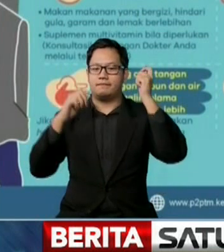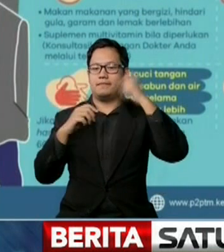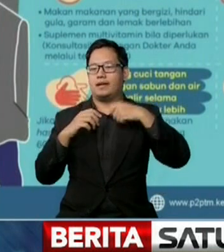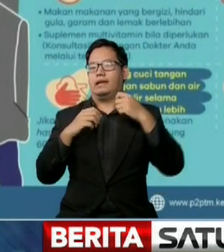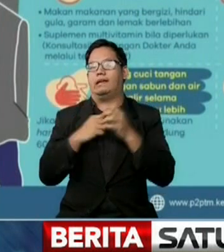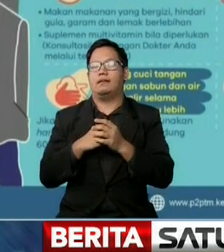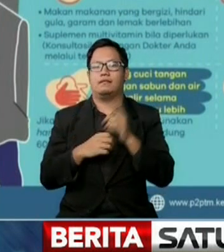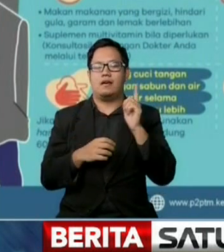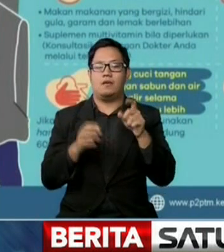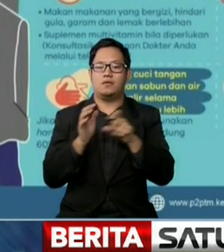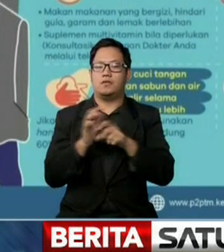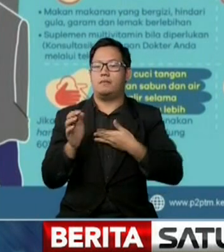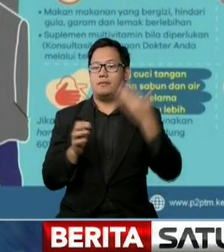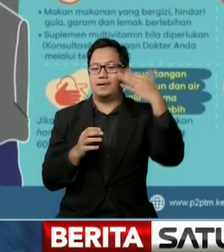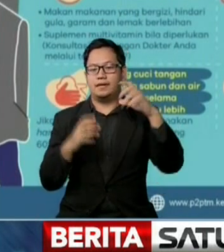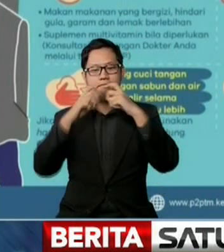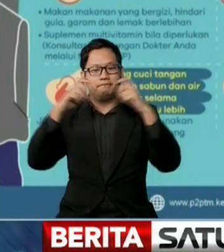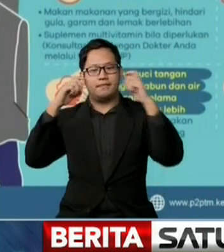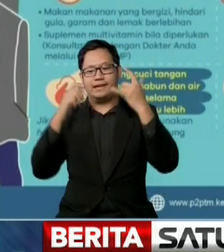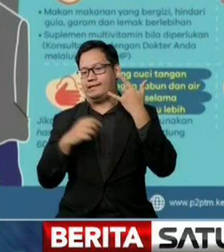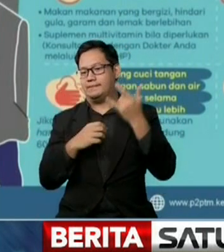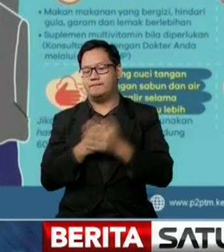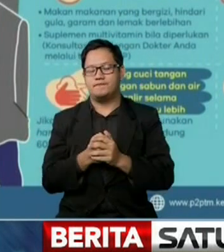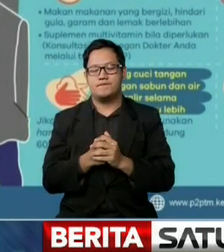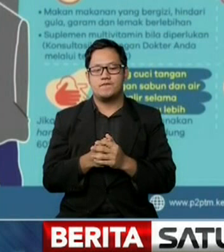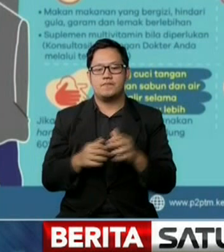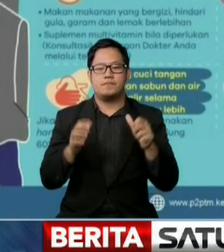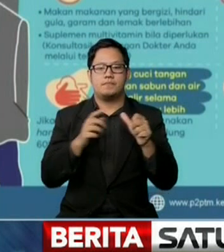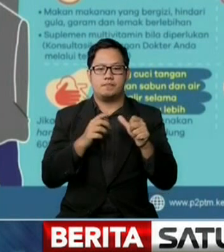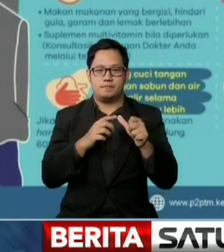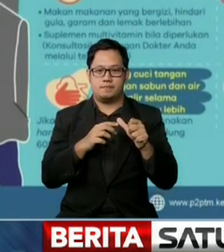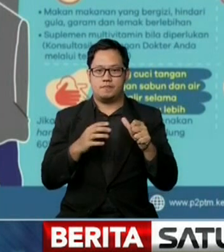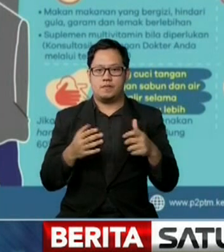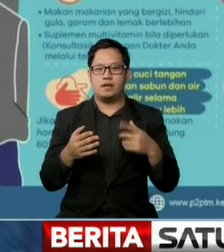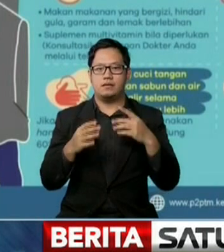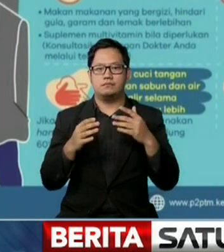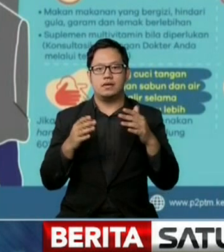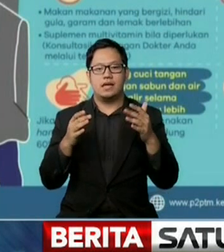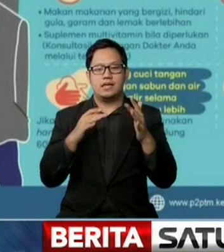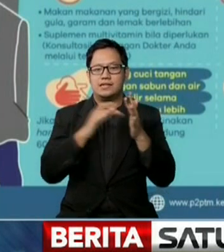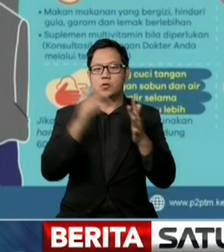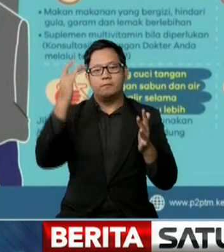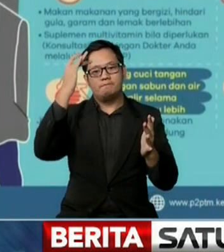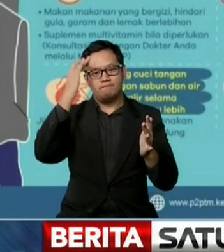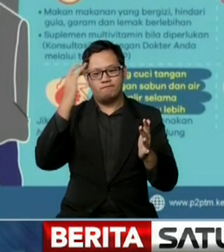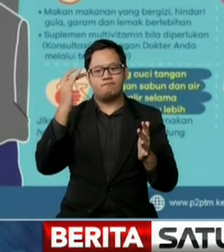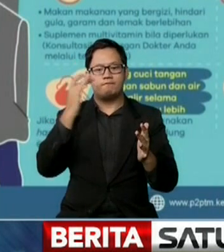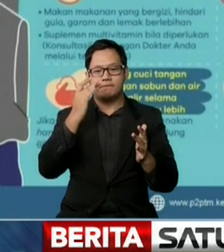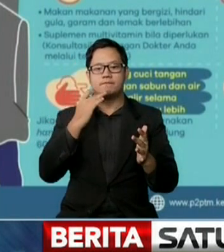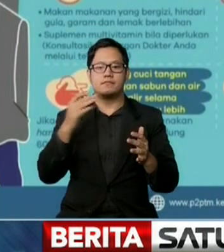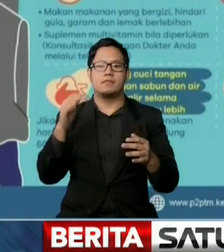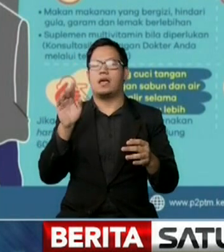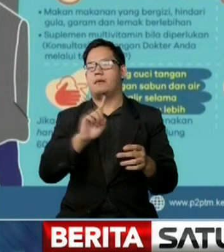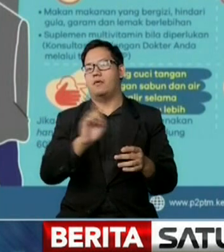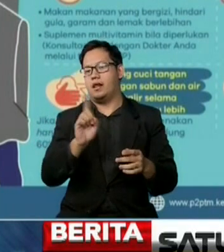jika harus keluar rumah dan keenam hindari menyentuh wajah hidung mata dan mulut sebelum